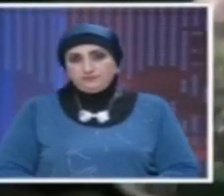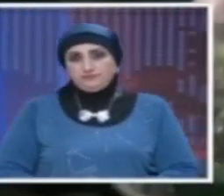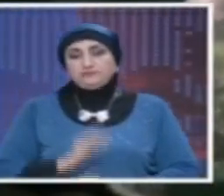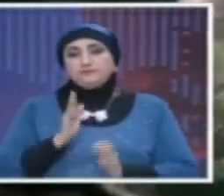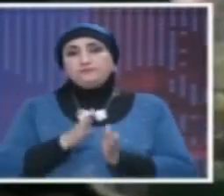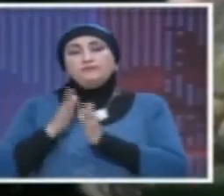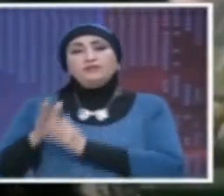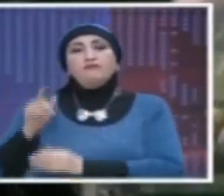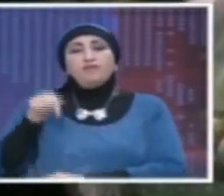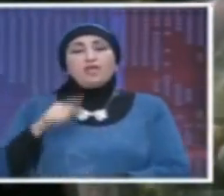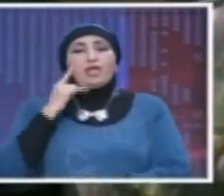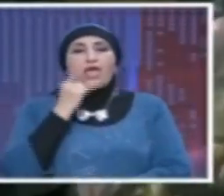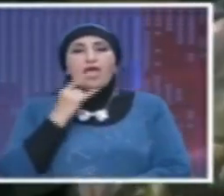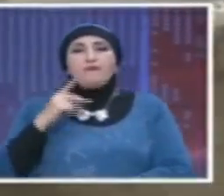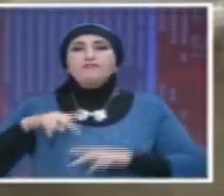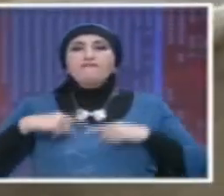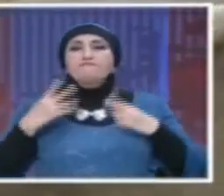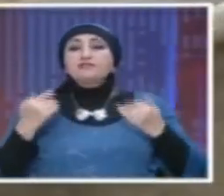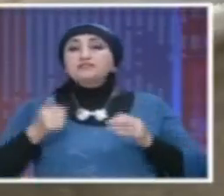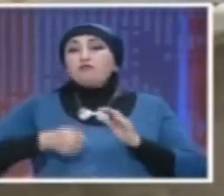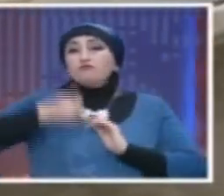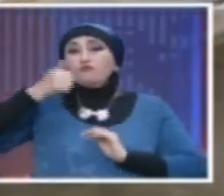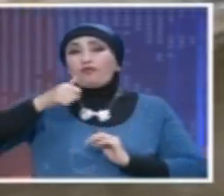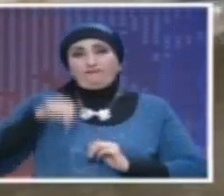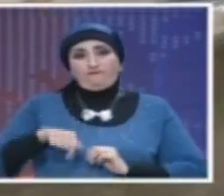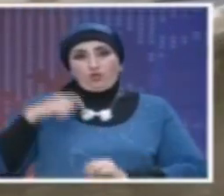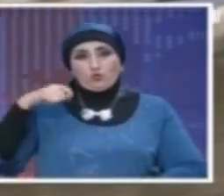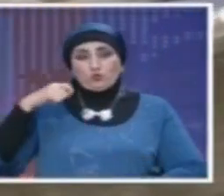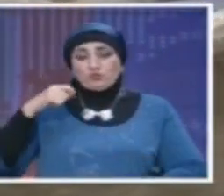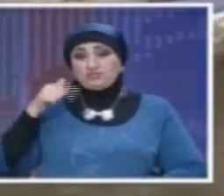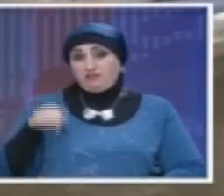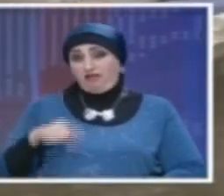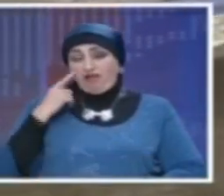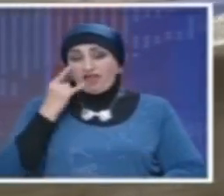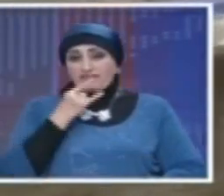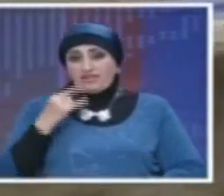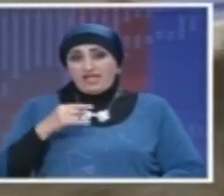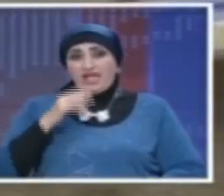وفي مجال الأمن السياحي، نجحت أجهزة وزارة الداخلية في ضبط